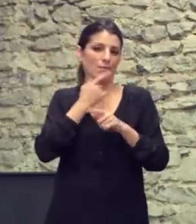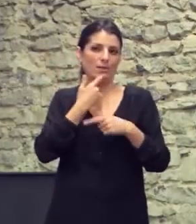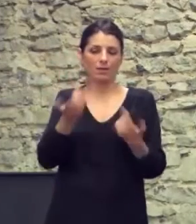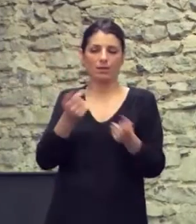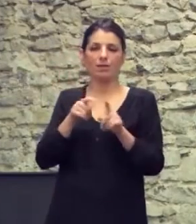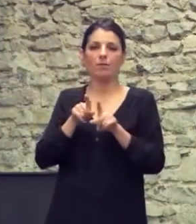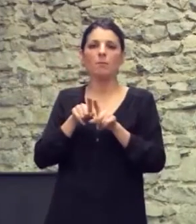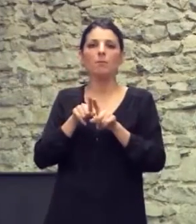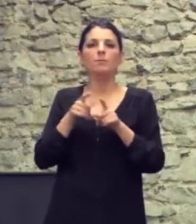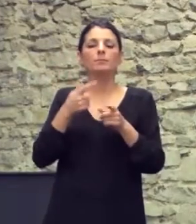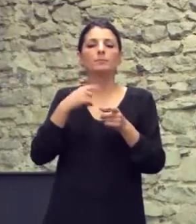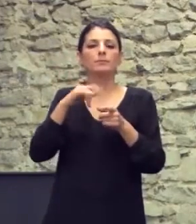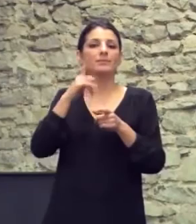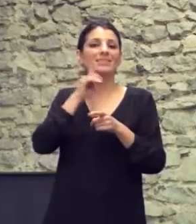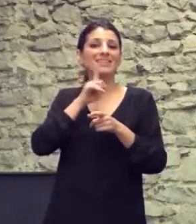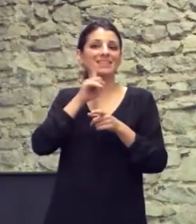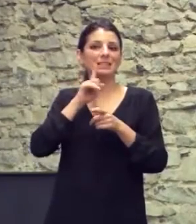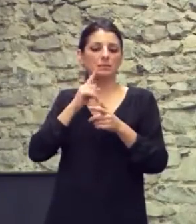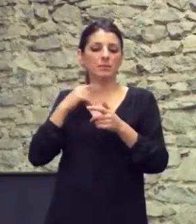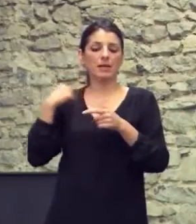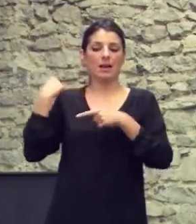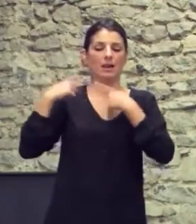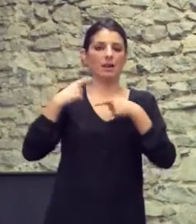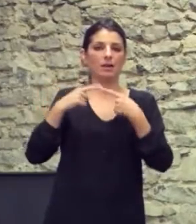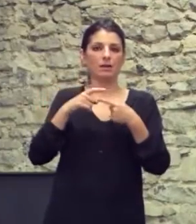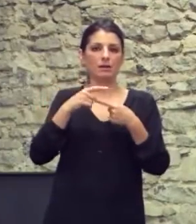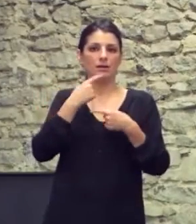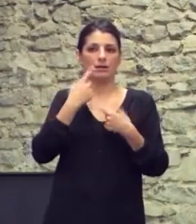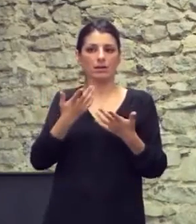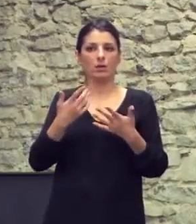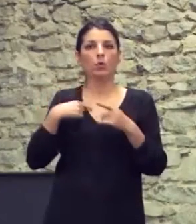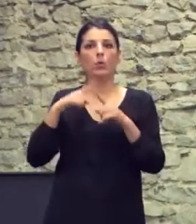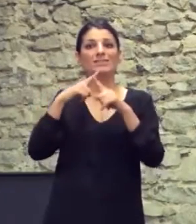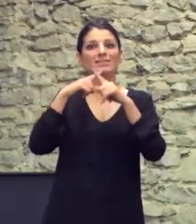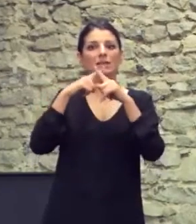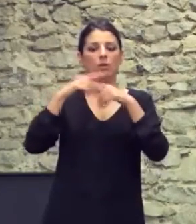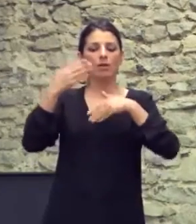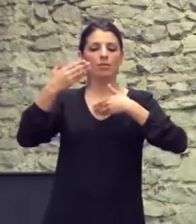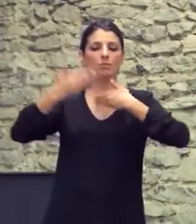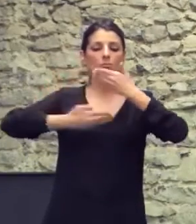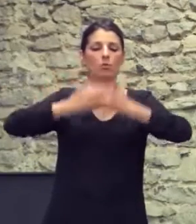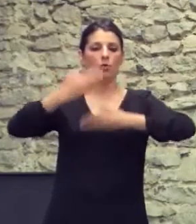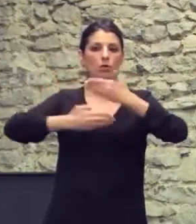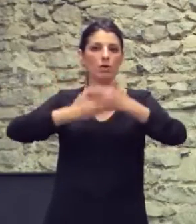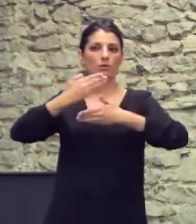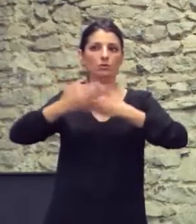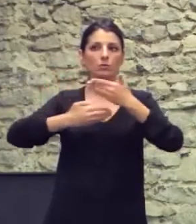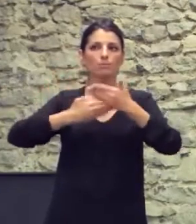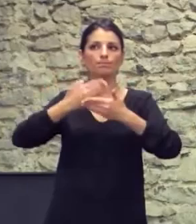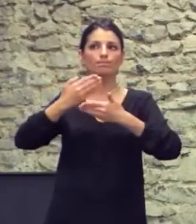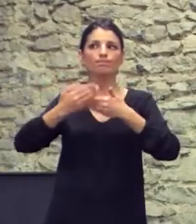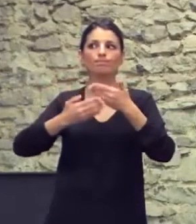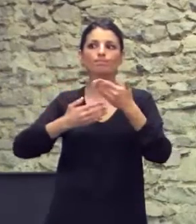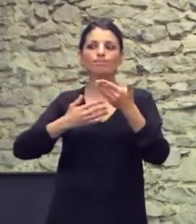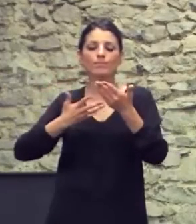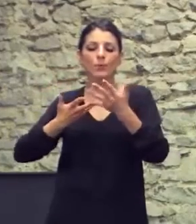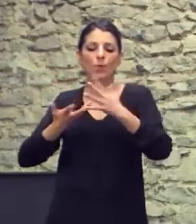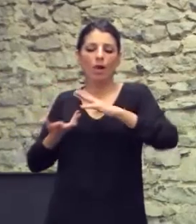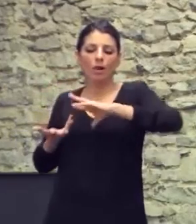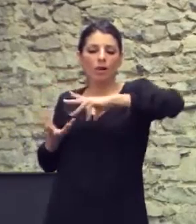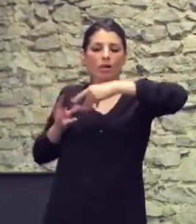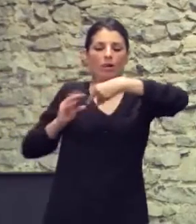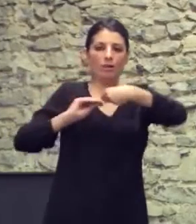lesbiana hortaz hitz egiten digu, ez? Osa, hitz egiten digu seksualitatearen prozesu, bueno, ez dakit, moldagarri